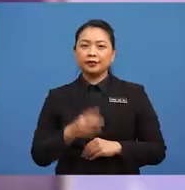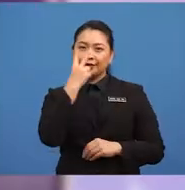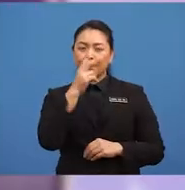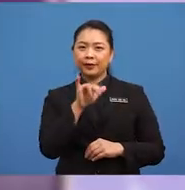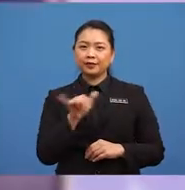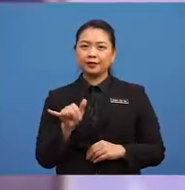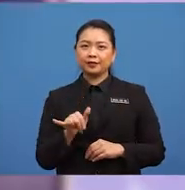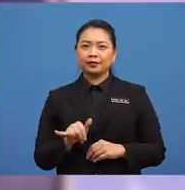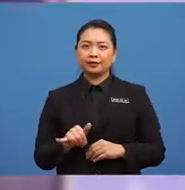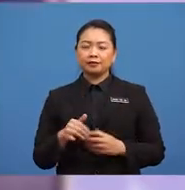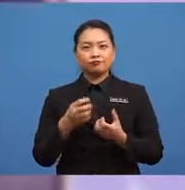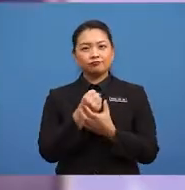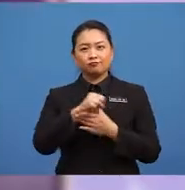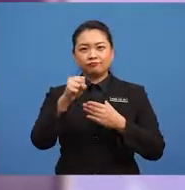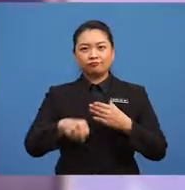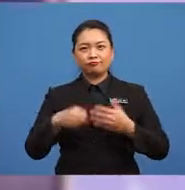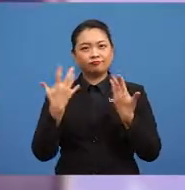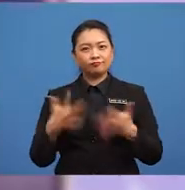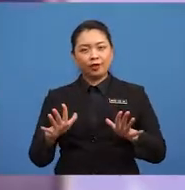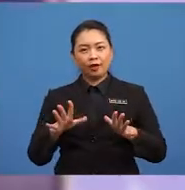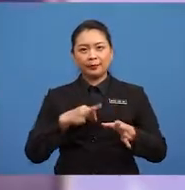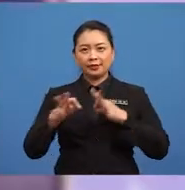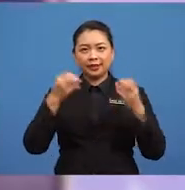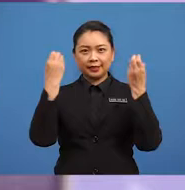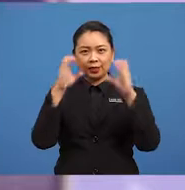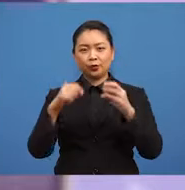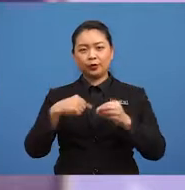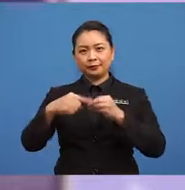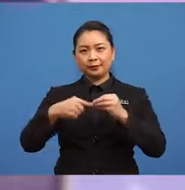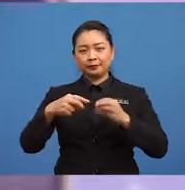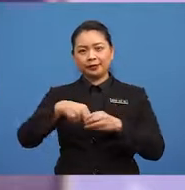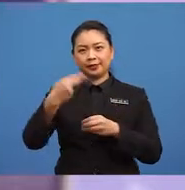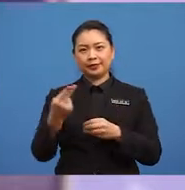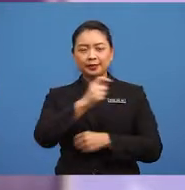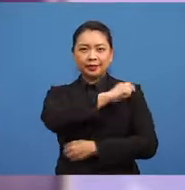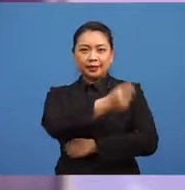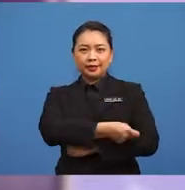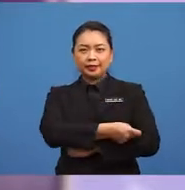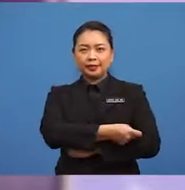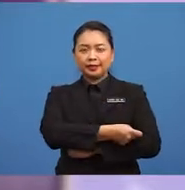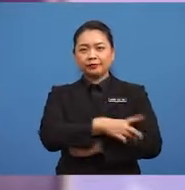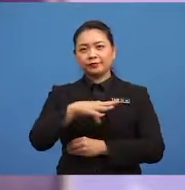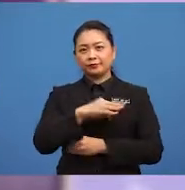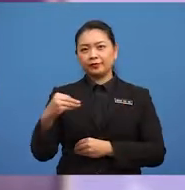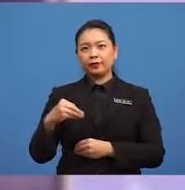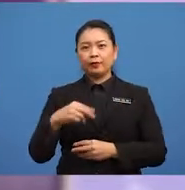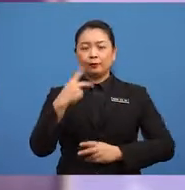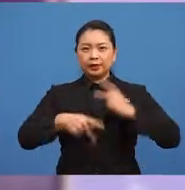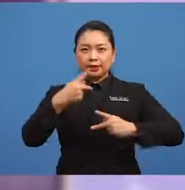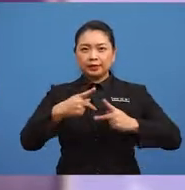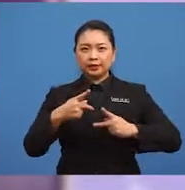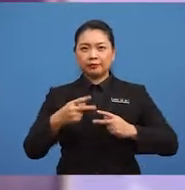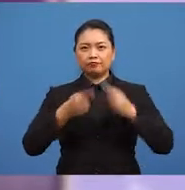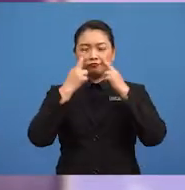Nampaknya selesai sudah penjelasan cikgu tentang penghasilan tenaga dan proses respirasi